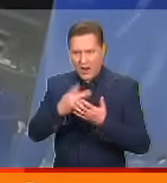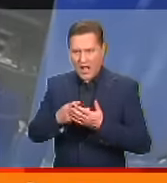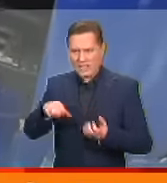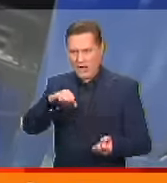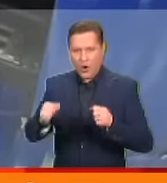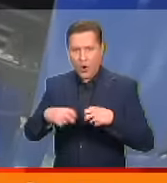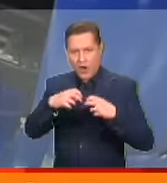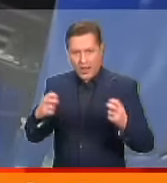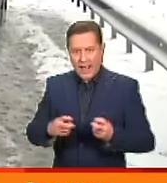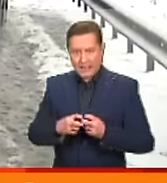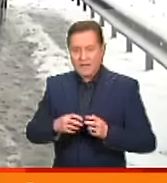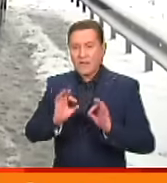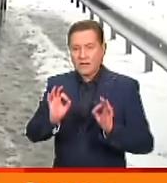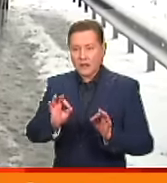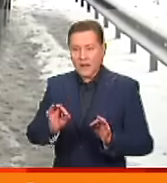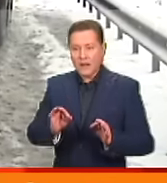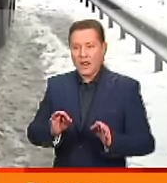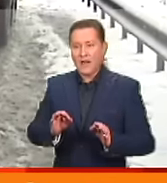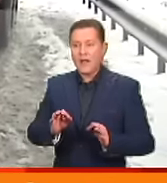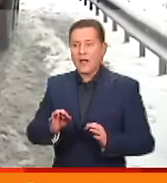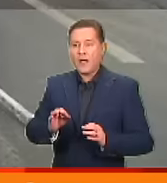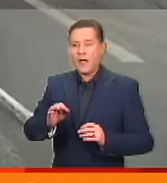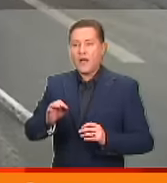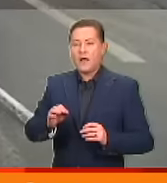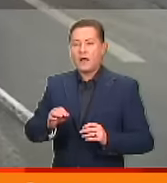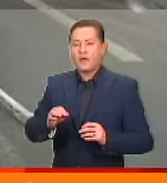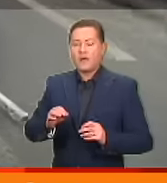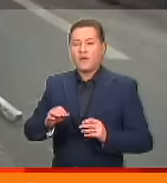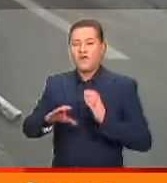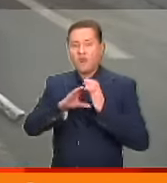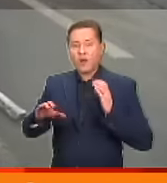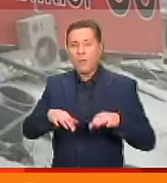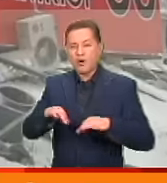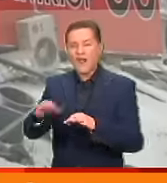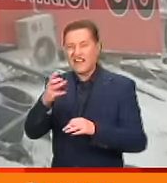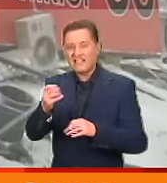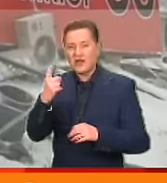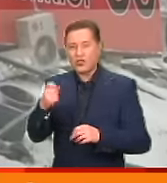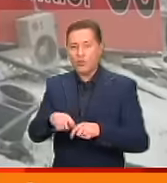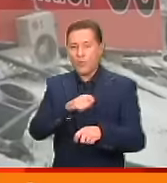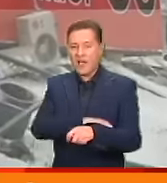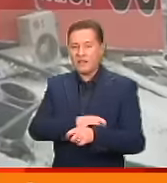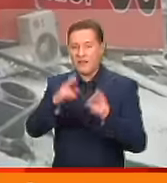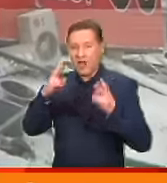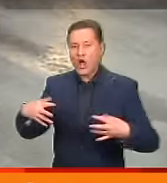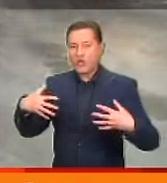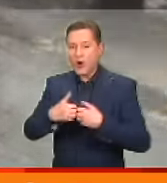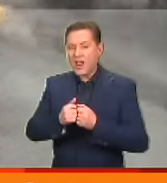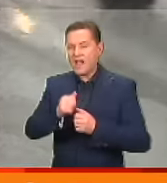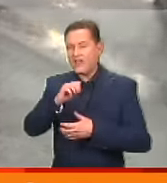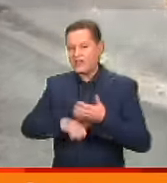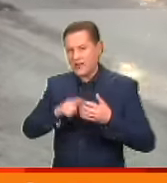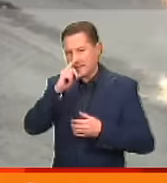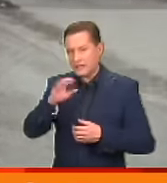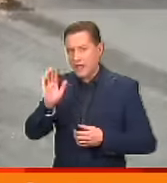некерована хура після зіткнення з уламками на собі проїхала ще добрих 100 метрів. Певен, трагедія сталася через негоду,